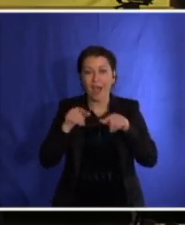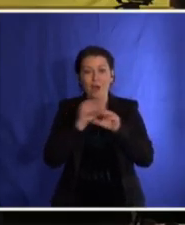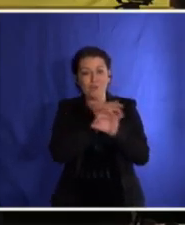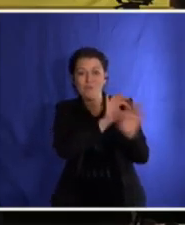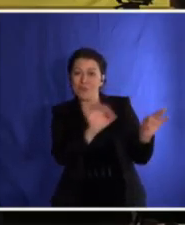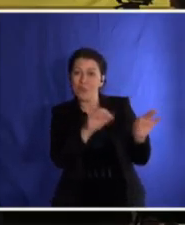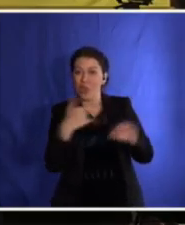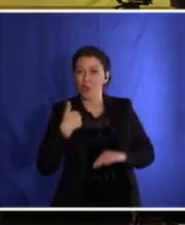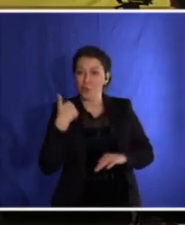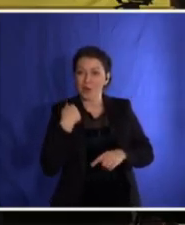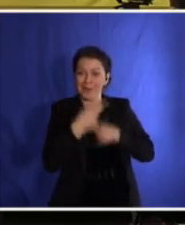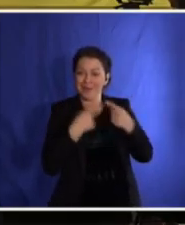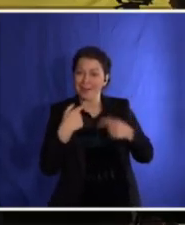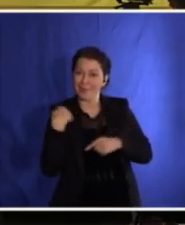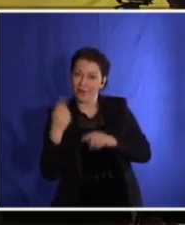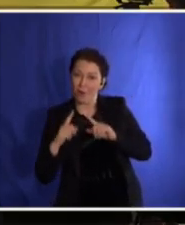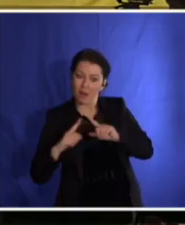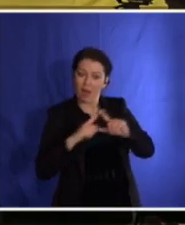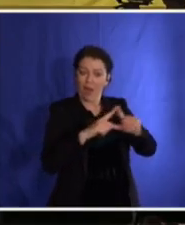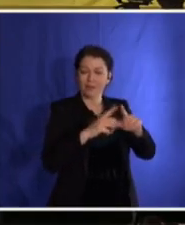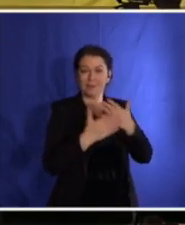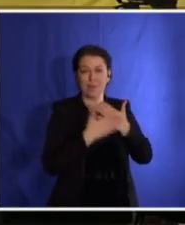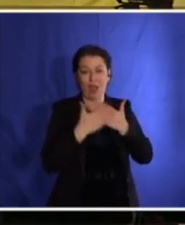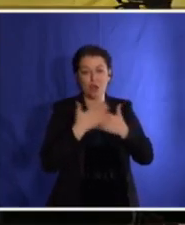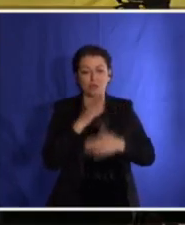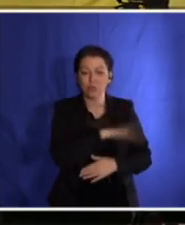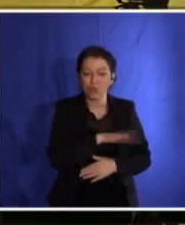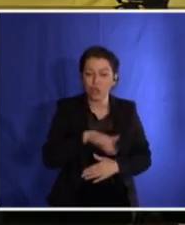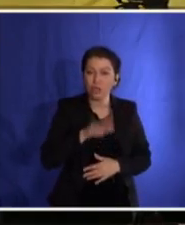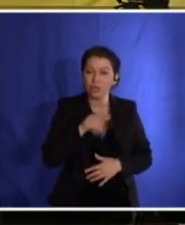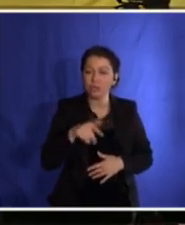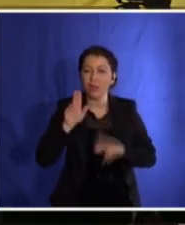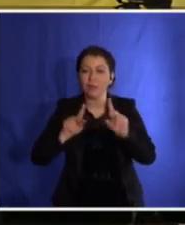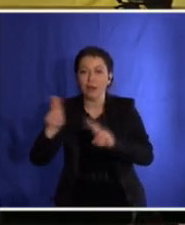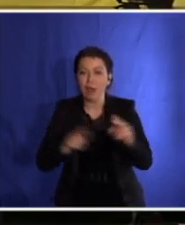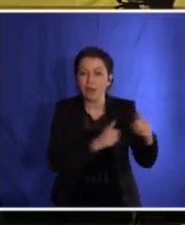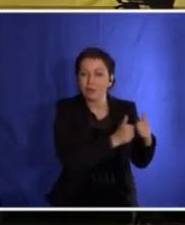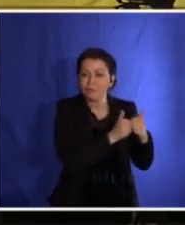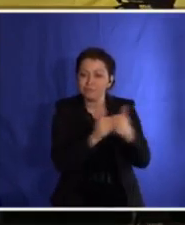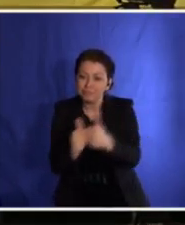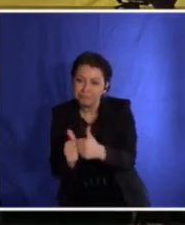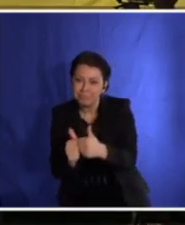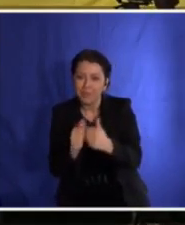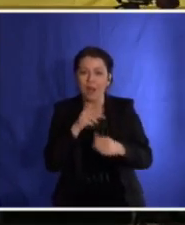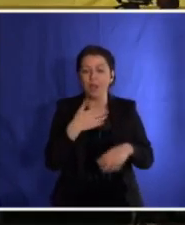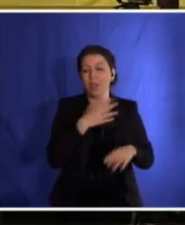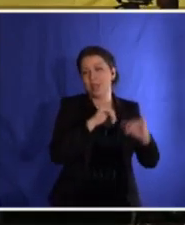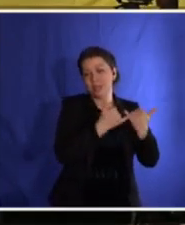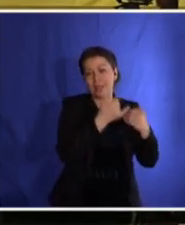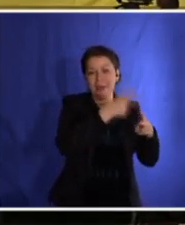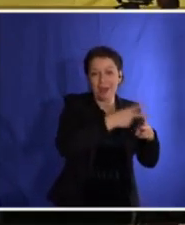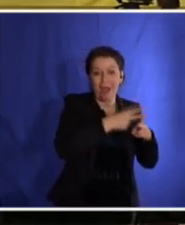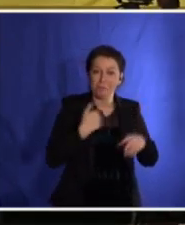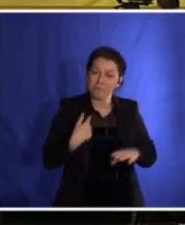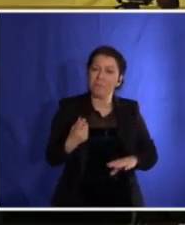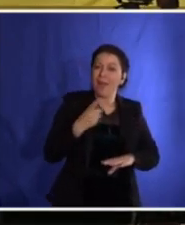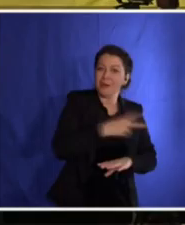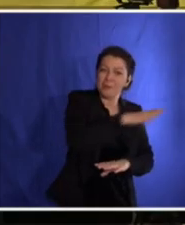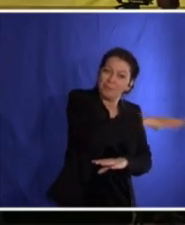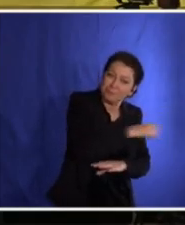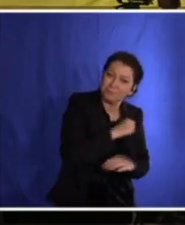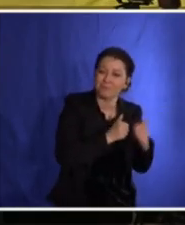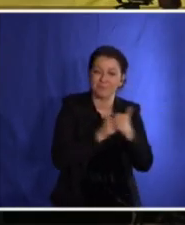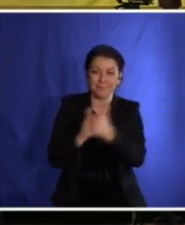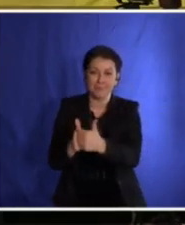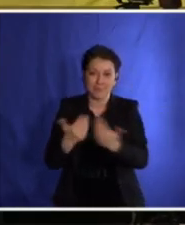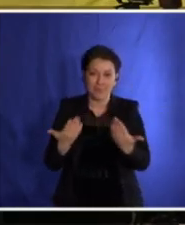Generation, Kinder in den Kindergarten bringen, wenn die Eltern krank sind, dass wir hier einspringen. Und da ist der Pkw